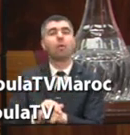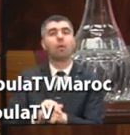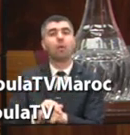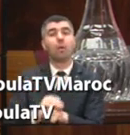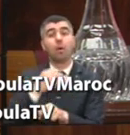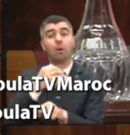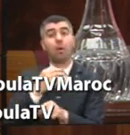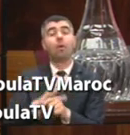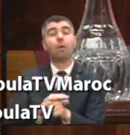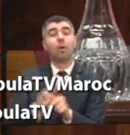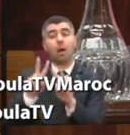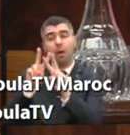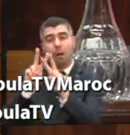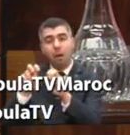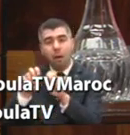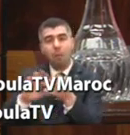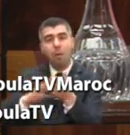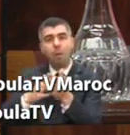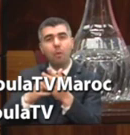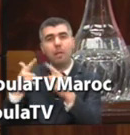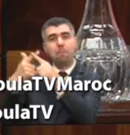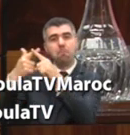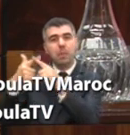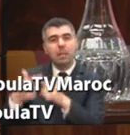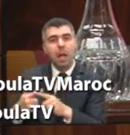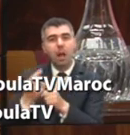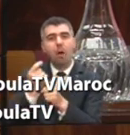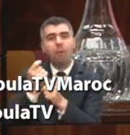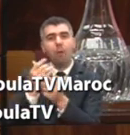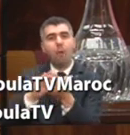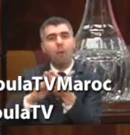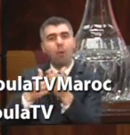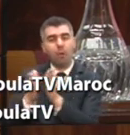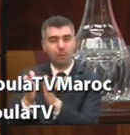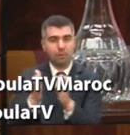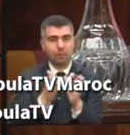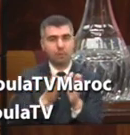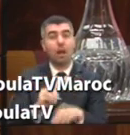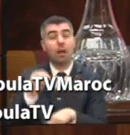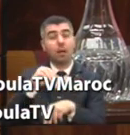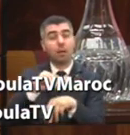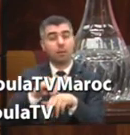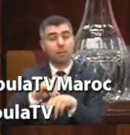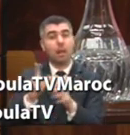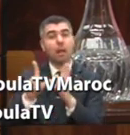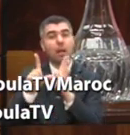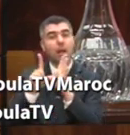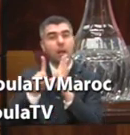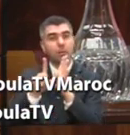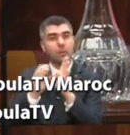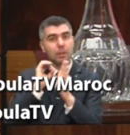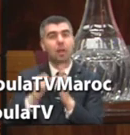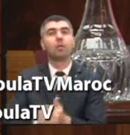159/269 بشأن التفتيش العام للمالية. مقترح قانون يقضي بتغيير القانون